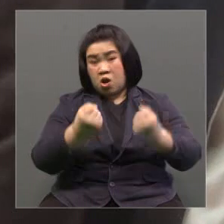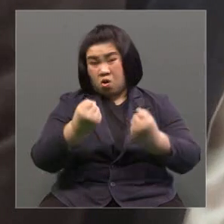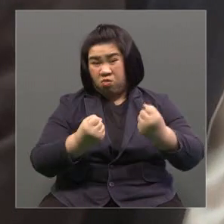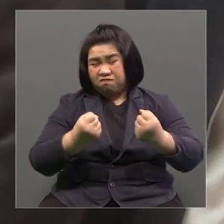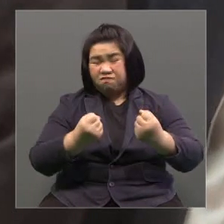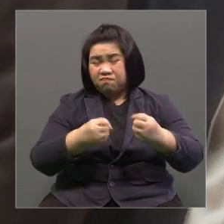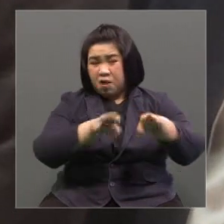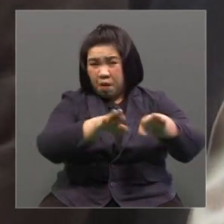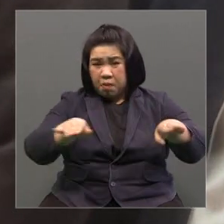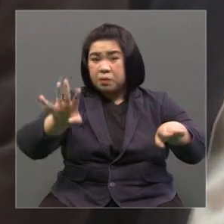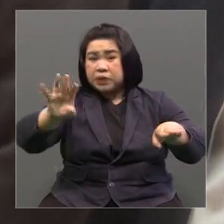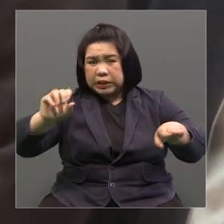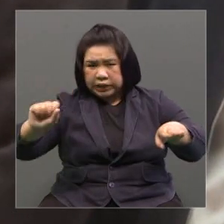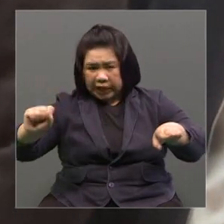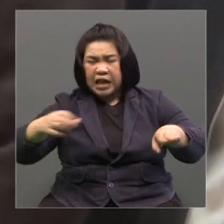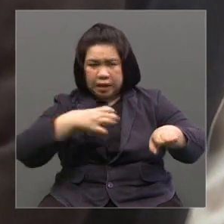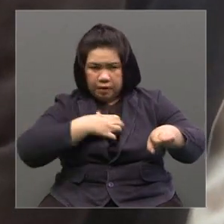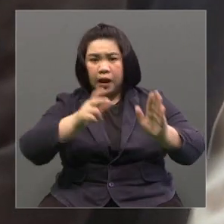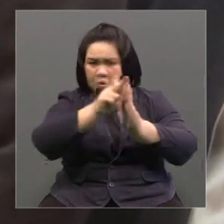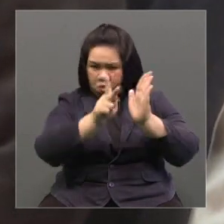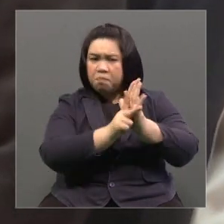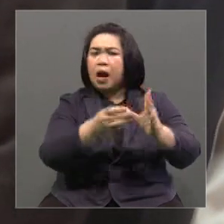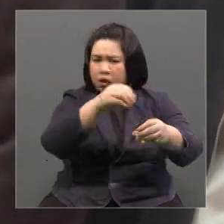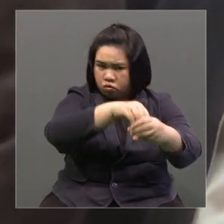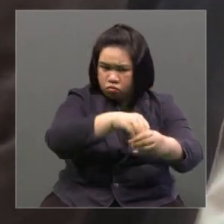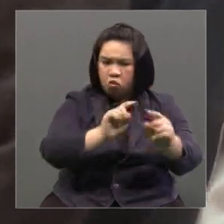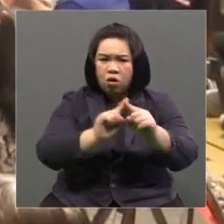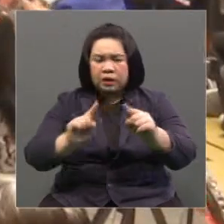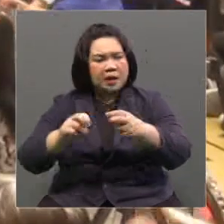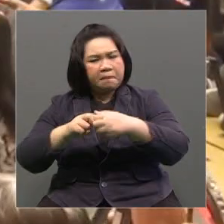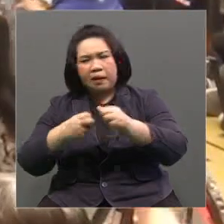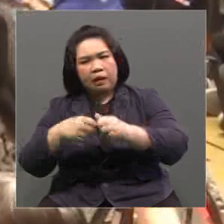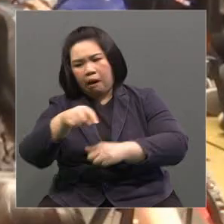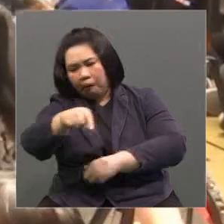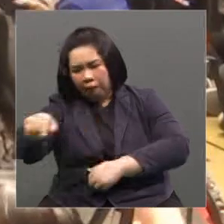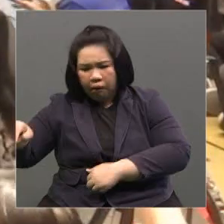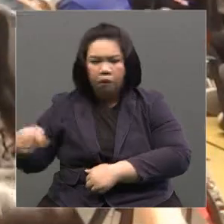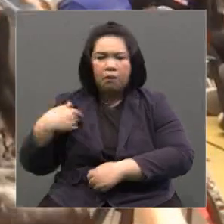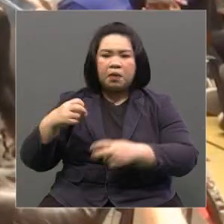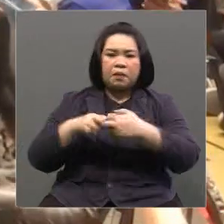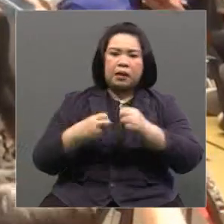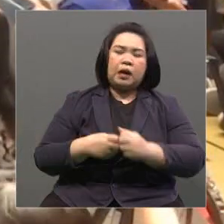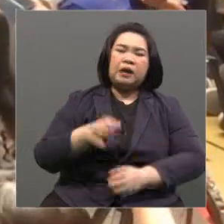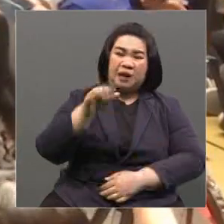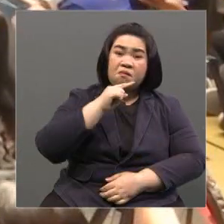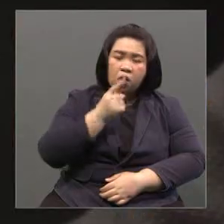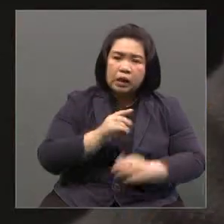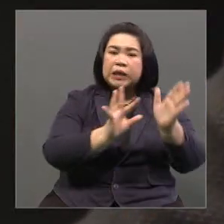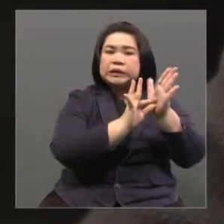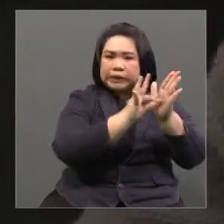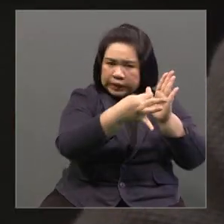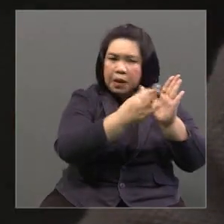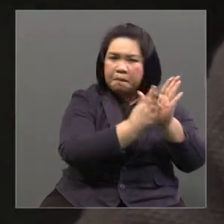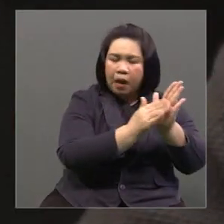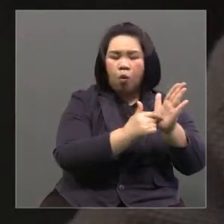ให้อยู่ภายในกฎหมายแต่ก็ต้องสู้กับแรงกดดันไม่ไหวครับซึ่งสวยสติกเกอร์คุณอภิชาติบอกแบบนี้ว่าพั